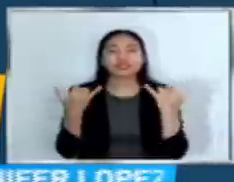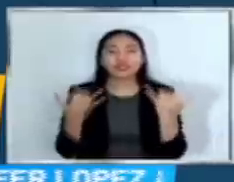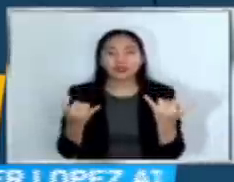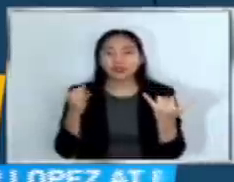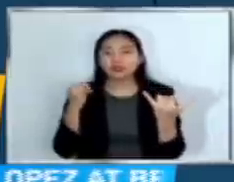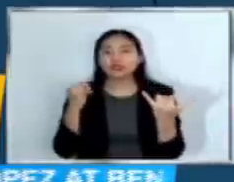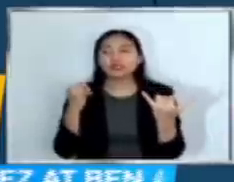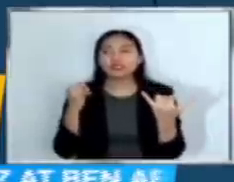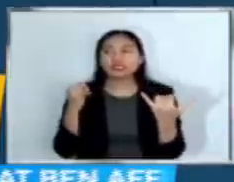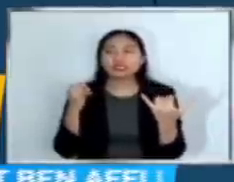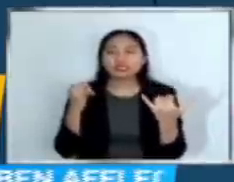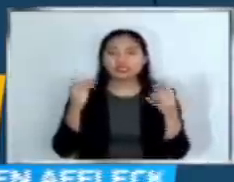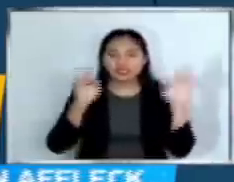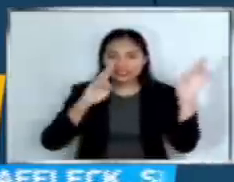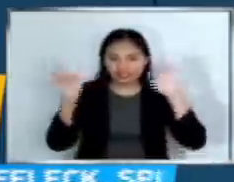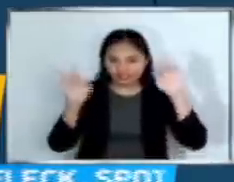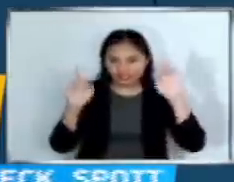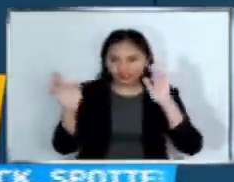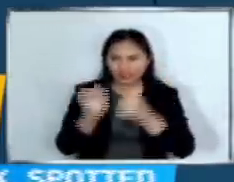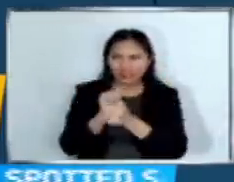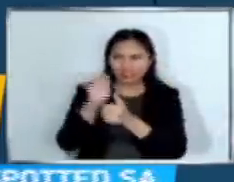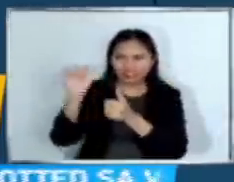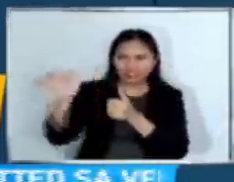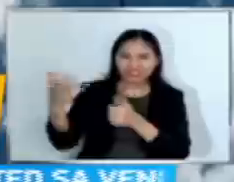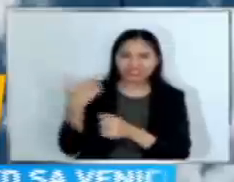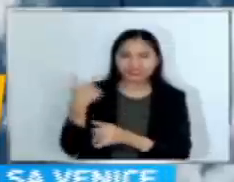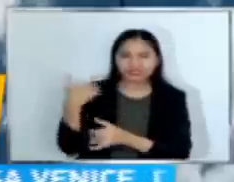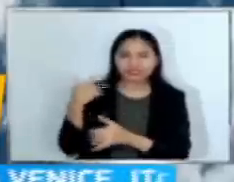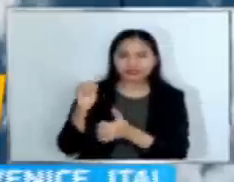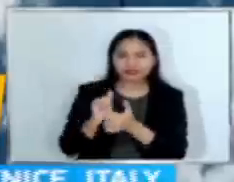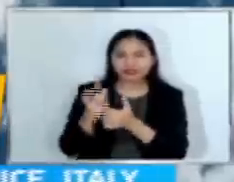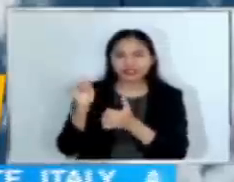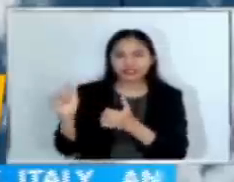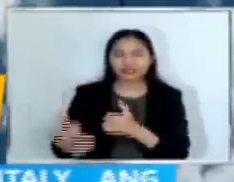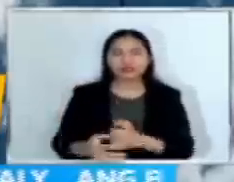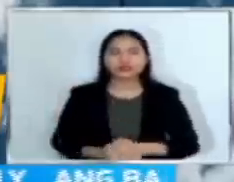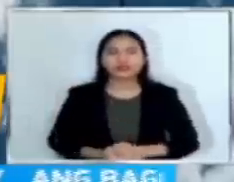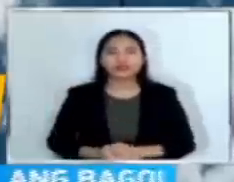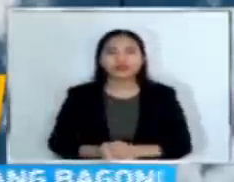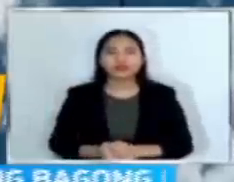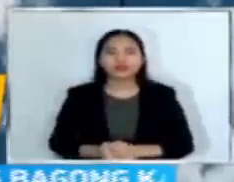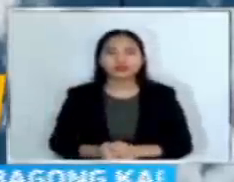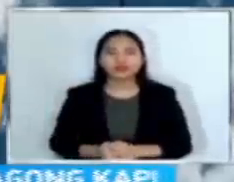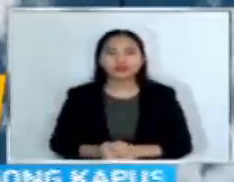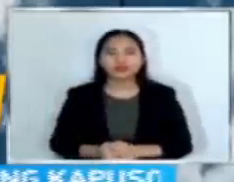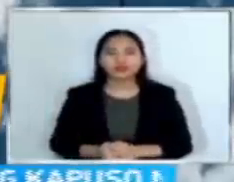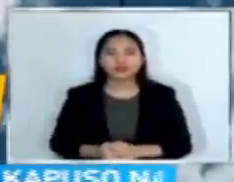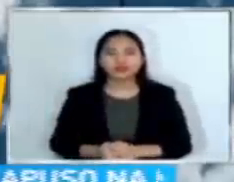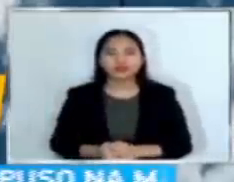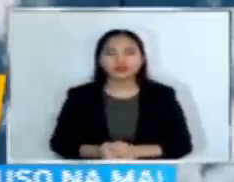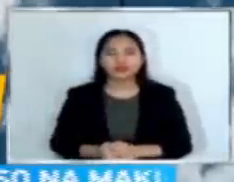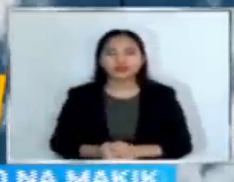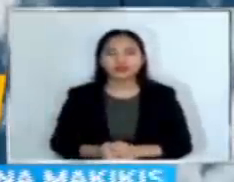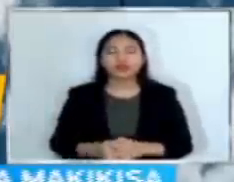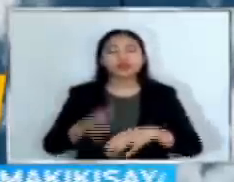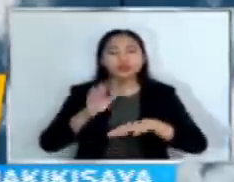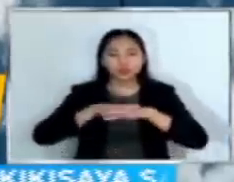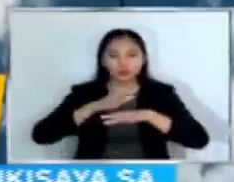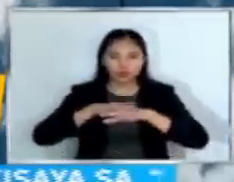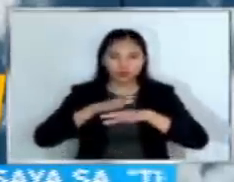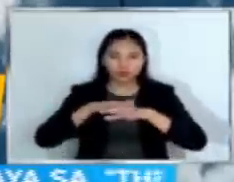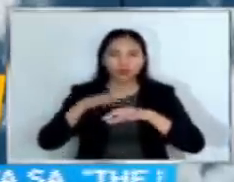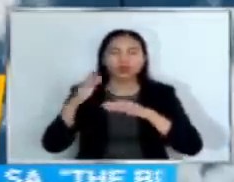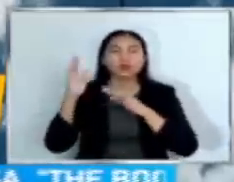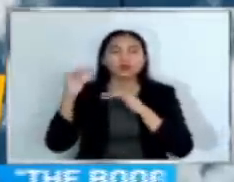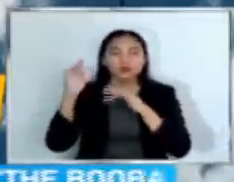no? 220 pa naman kilometers ang layo sa may bandang northern zone area. Since kahapon, nagwa-warning na po tayo. Hopefully, yung mga